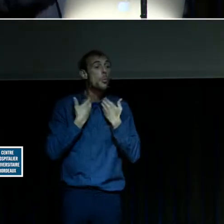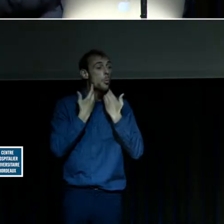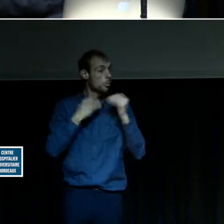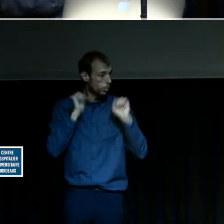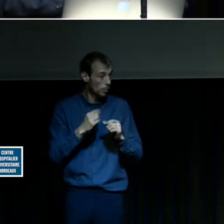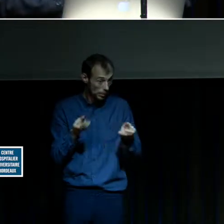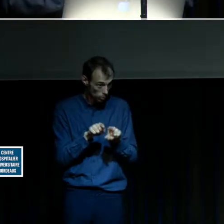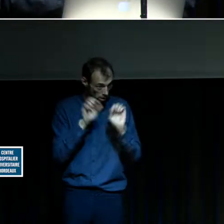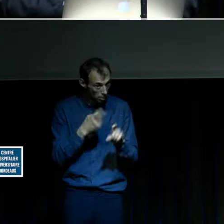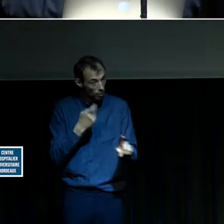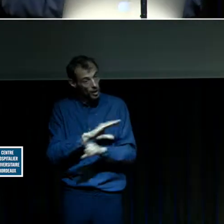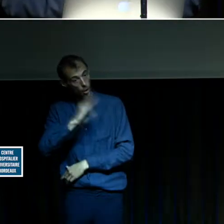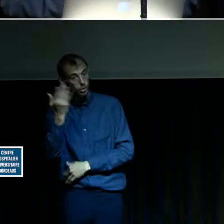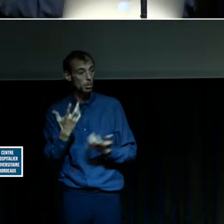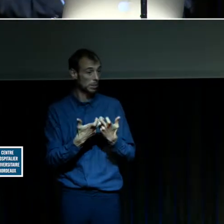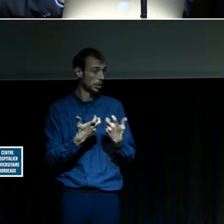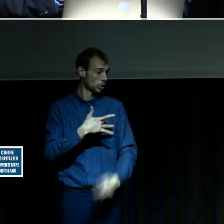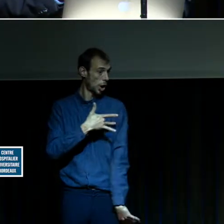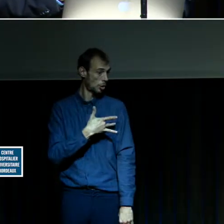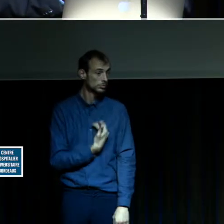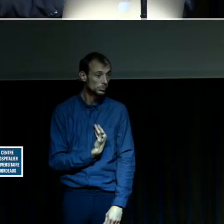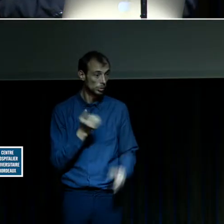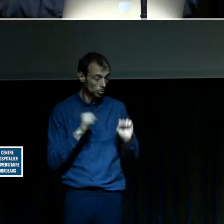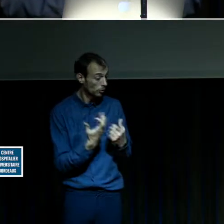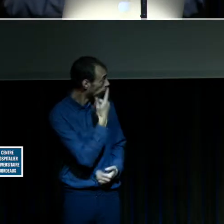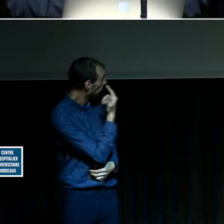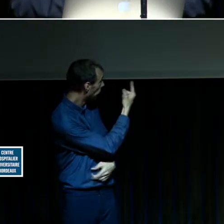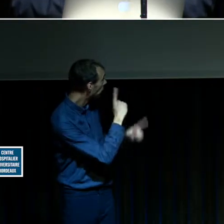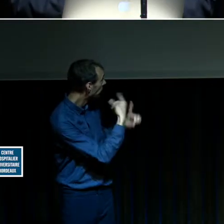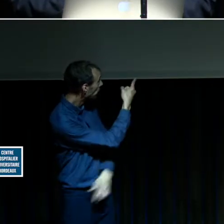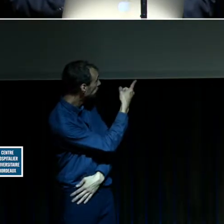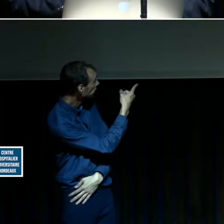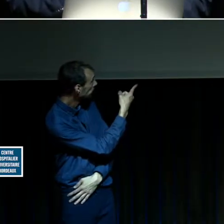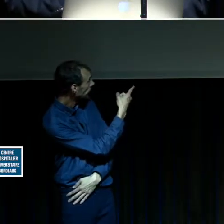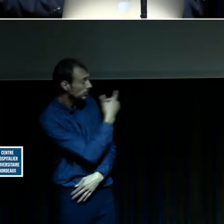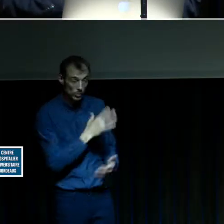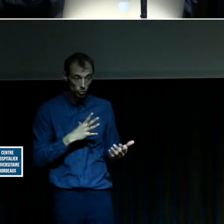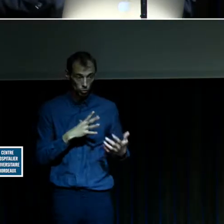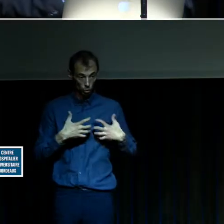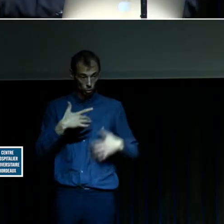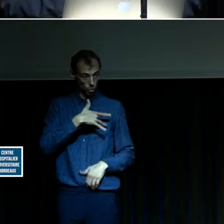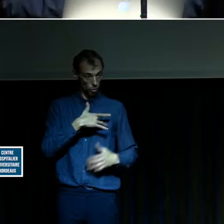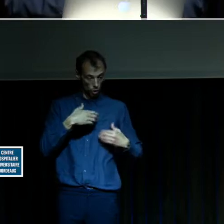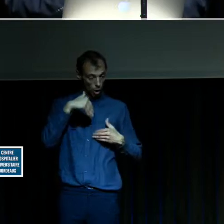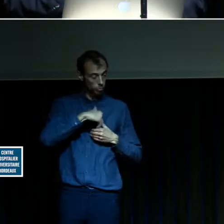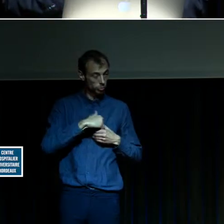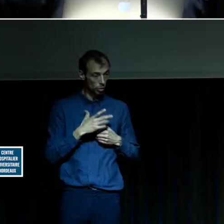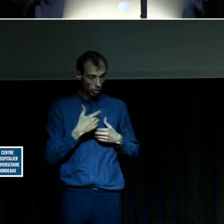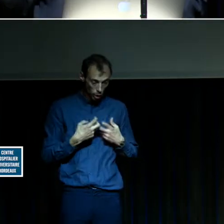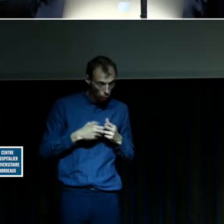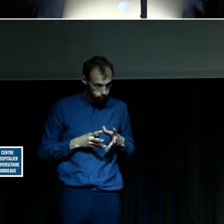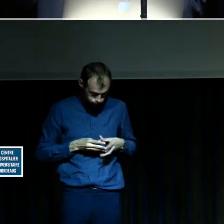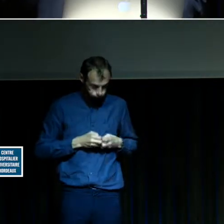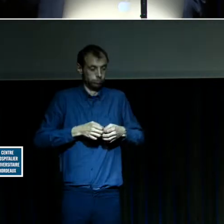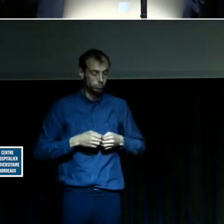venir du cœur. Et là, c'est ce que montre le petit film. C'est un caillot qui se formait à l'intérieur du cœur, j'en reparlerai pas mal. Et ce caillot,